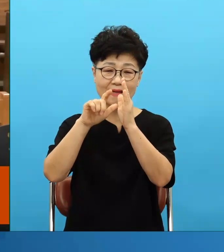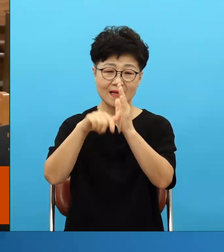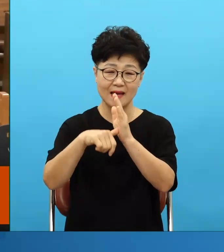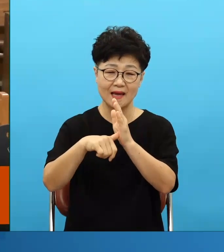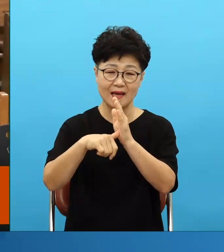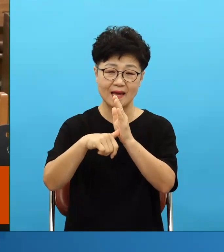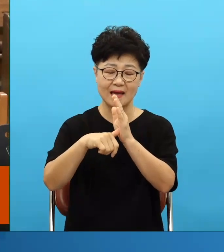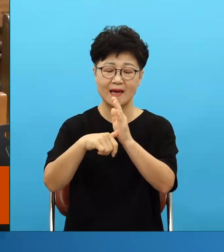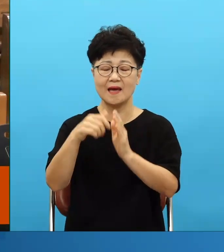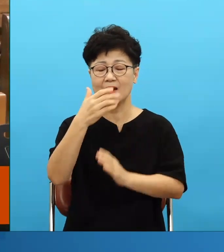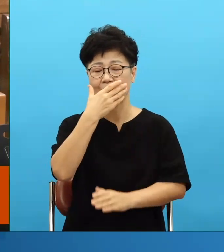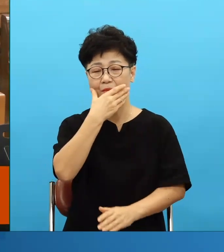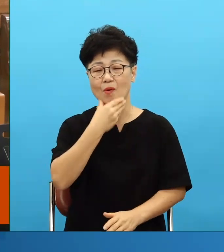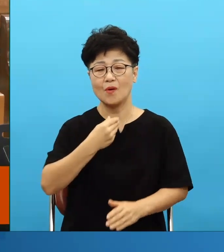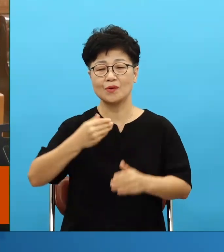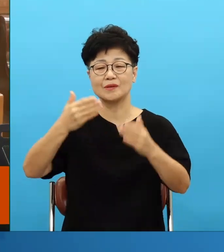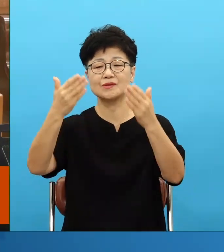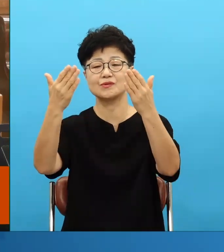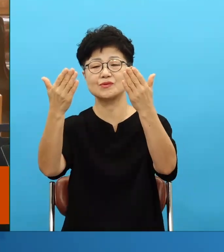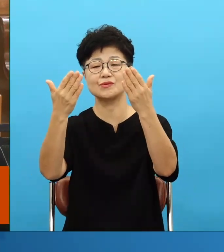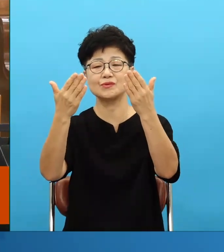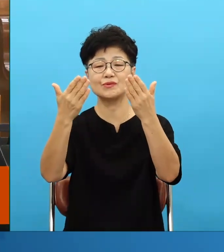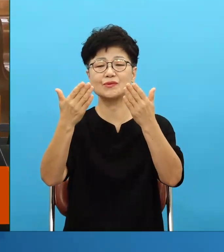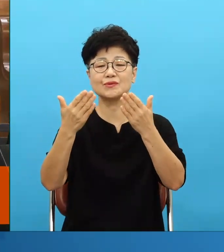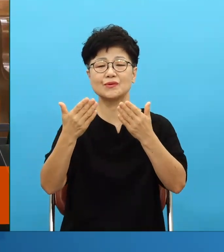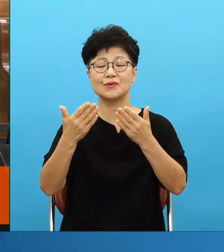시간에 복을